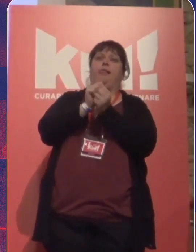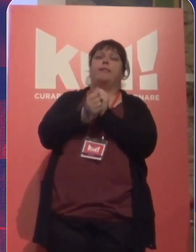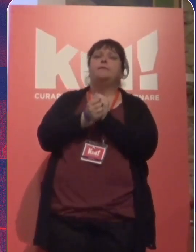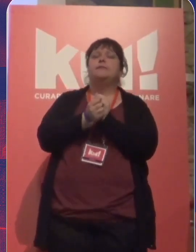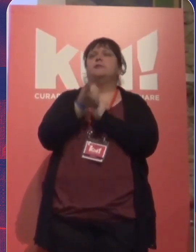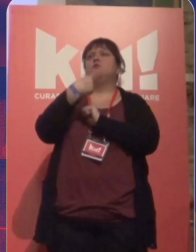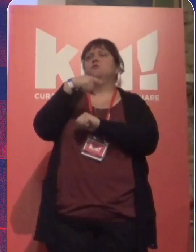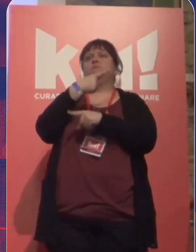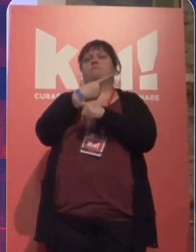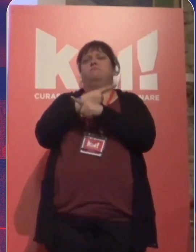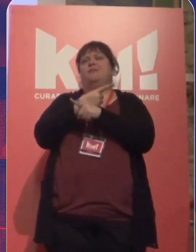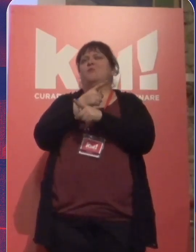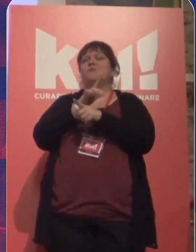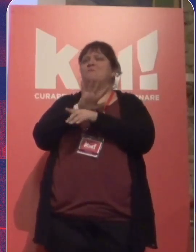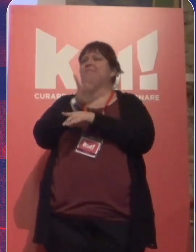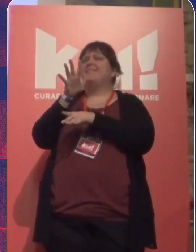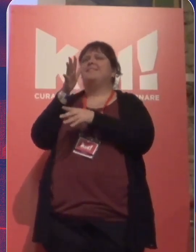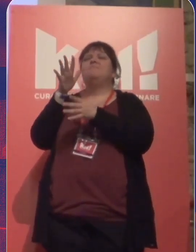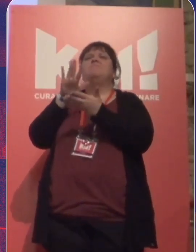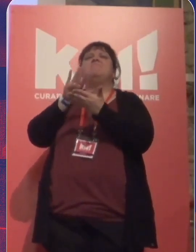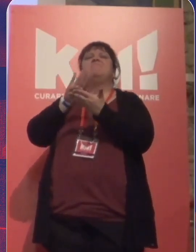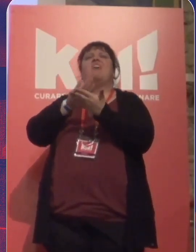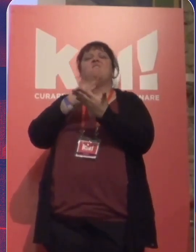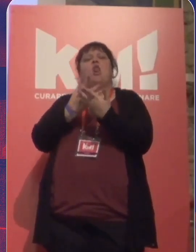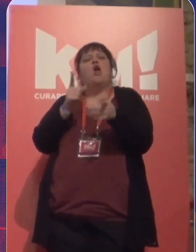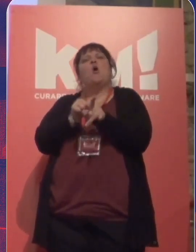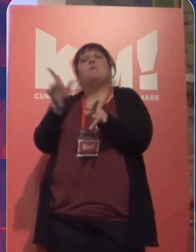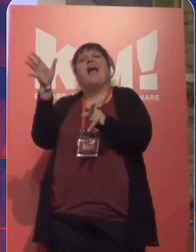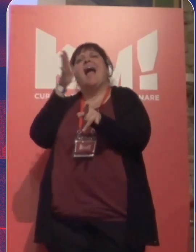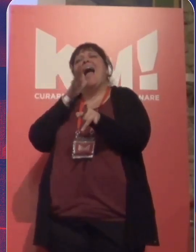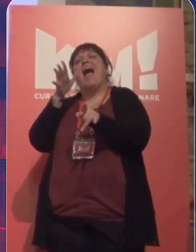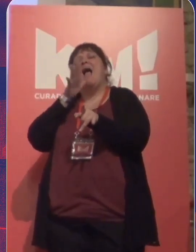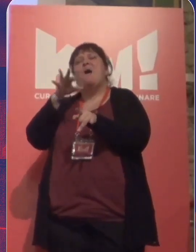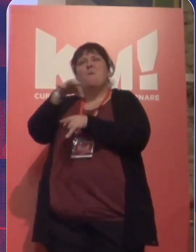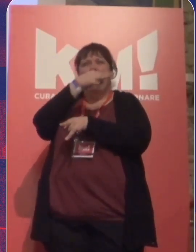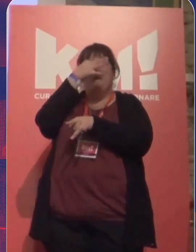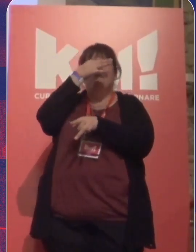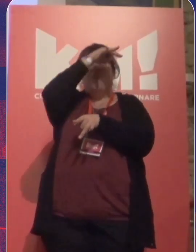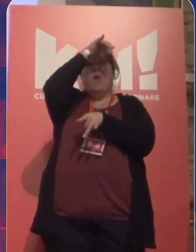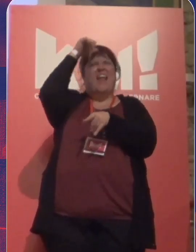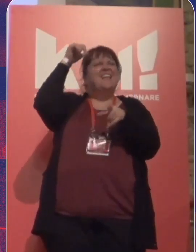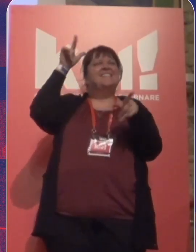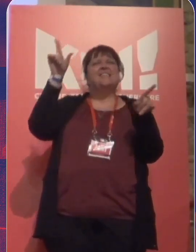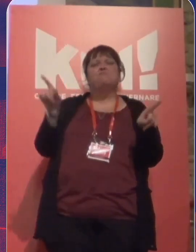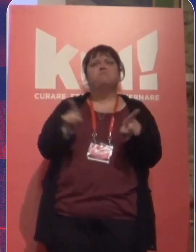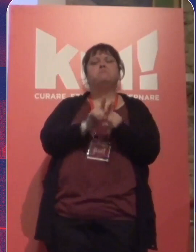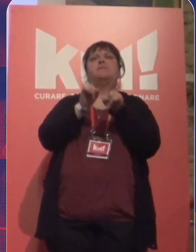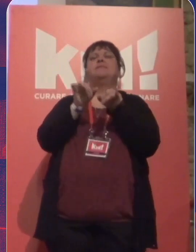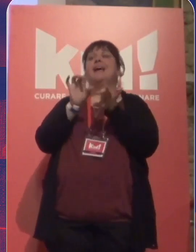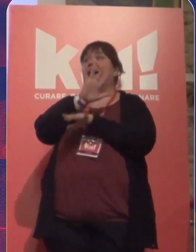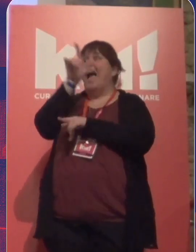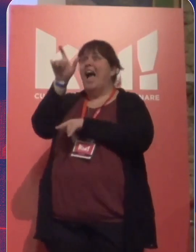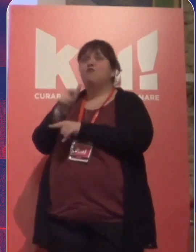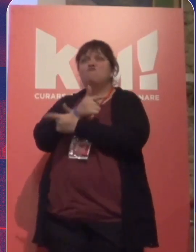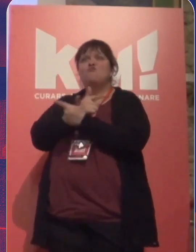dell'altro altrimenti siamo come i gerani d'estate no la vita appassisce